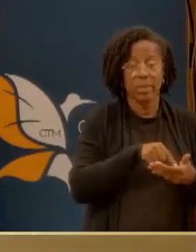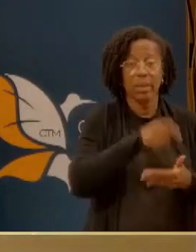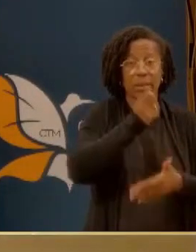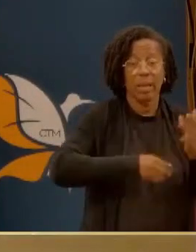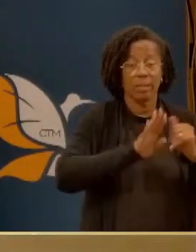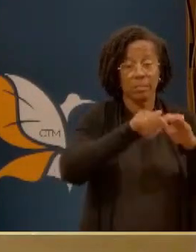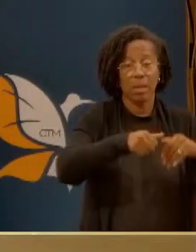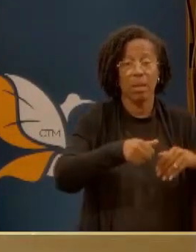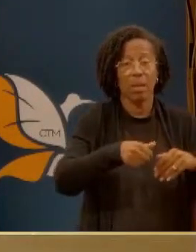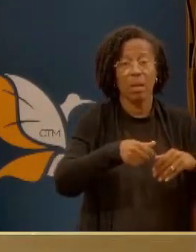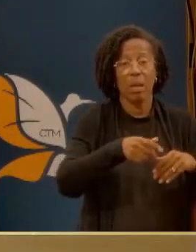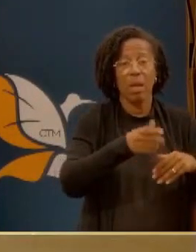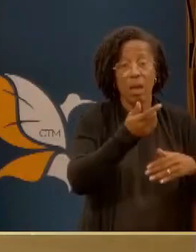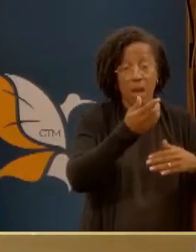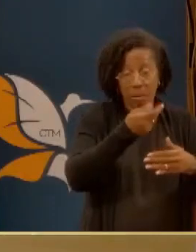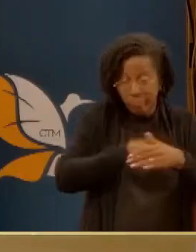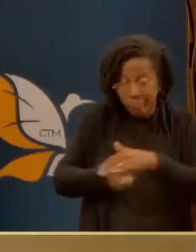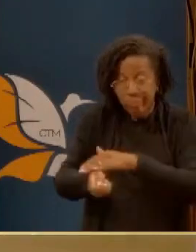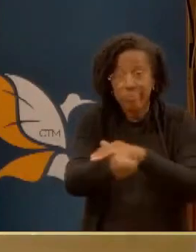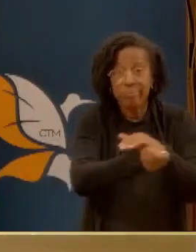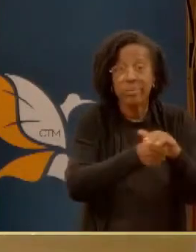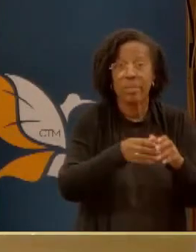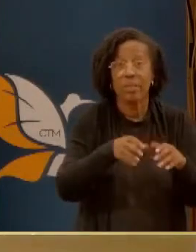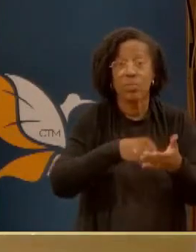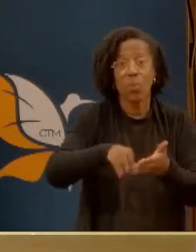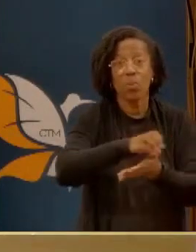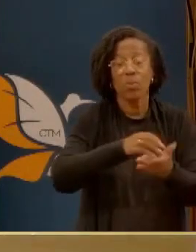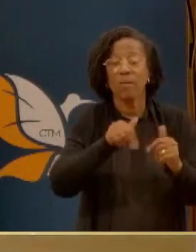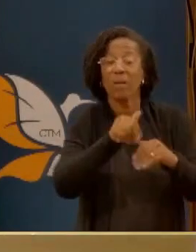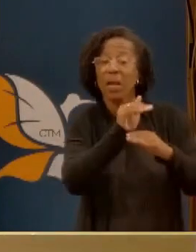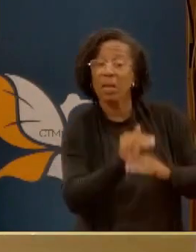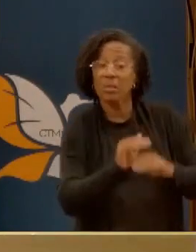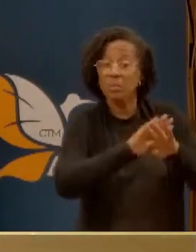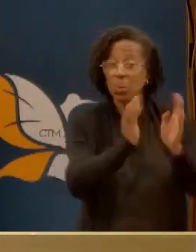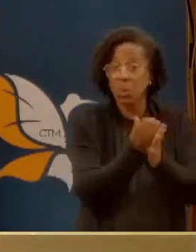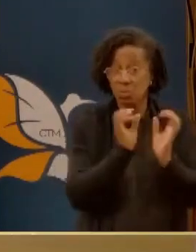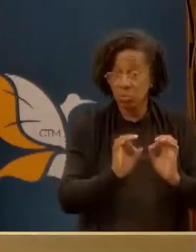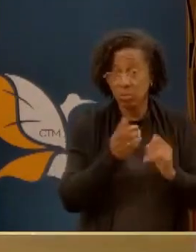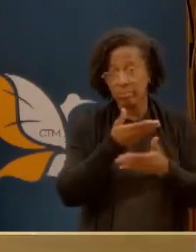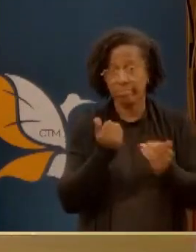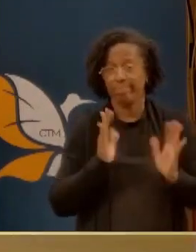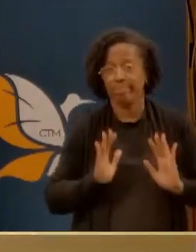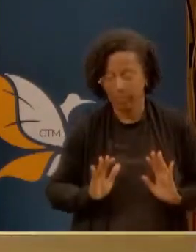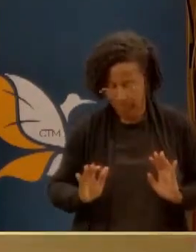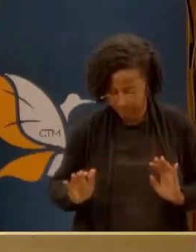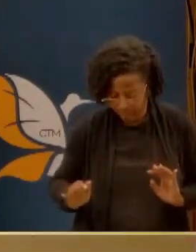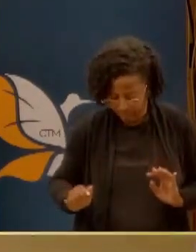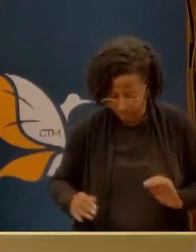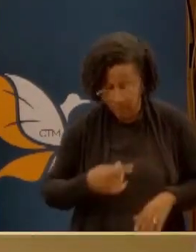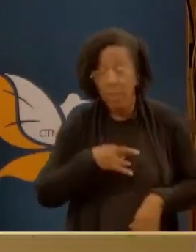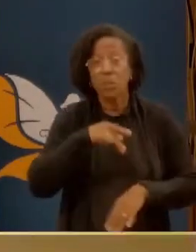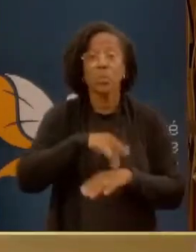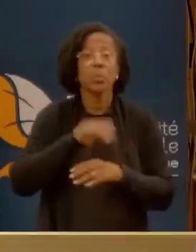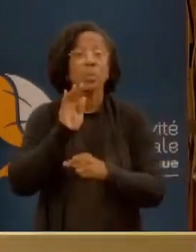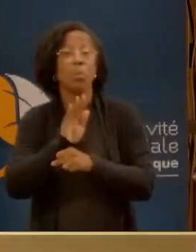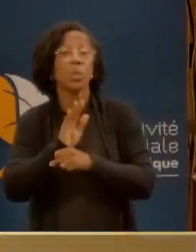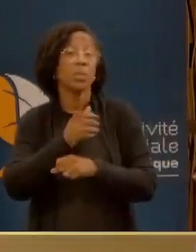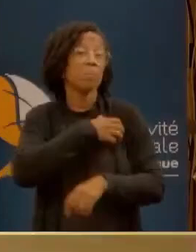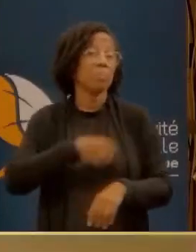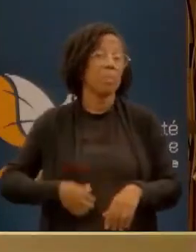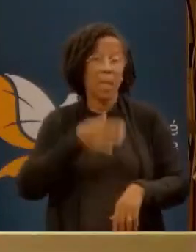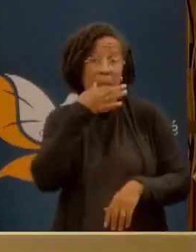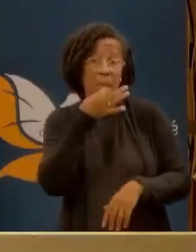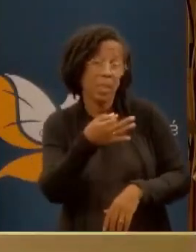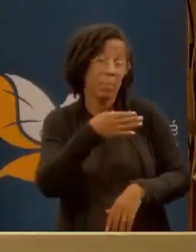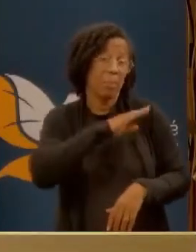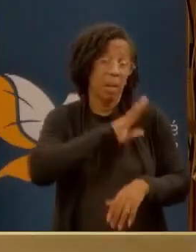communes, on va pouvoir garantir le montant. Alors, j'ai eu témoignage de certains maires qui disent, bon, puisque c'est